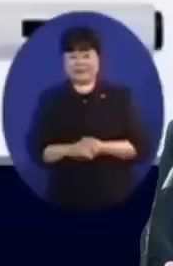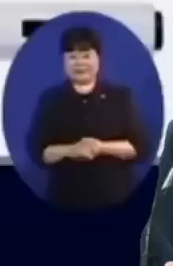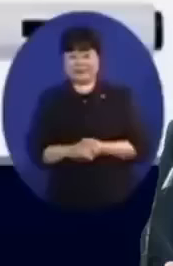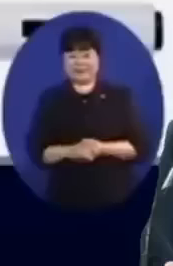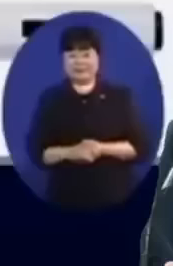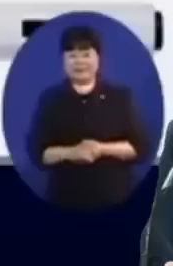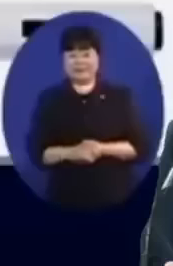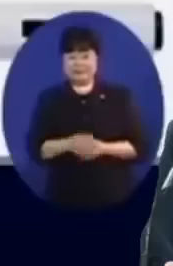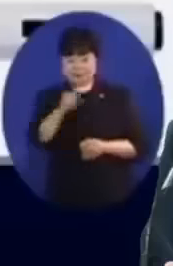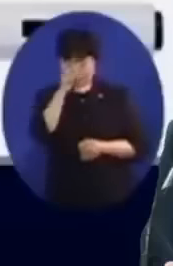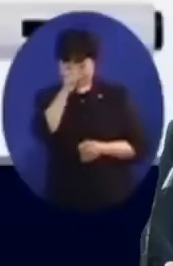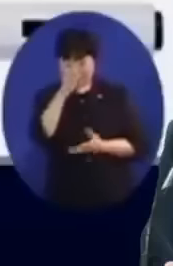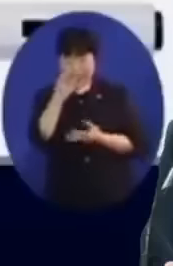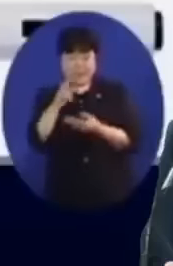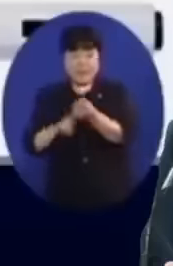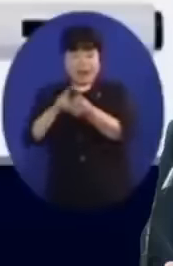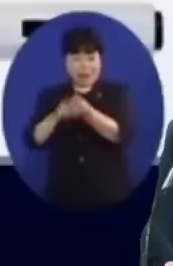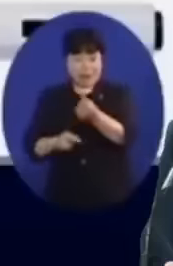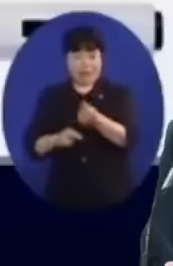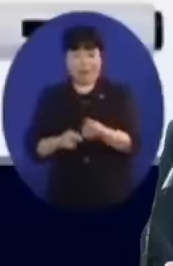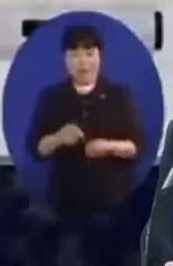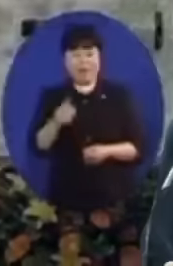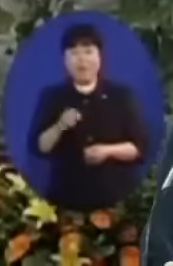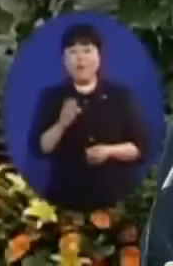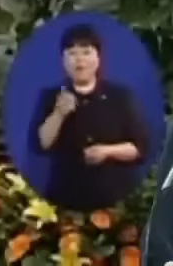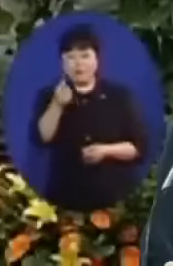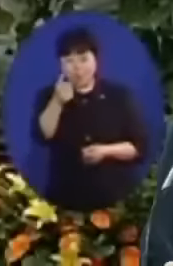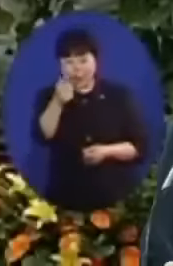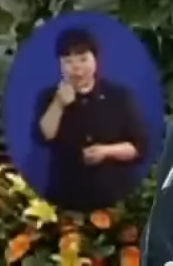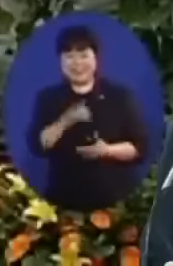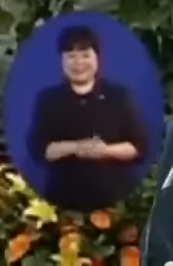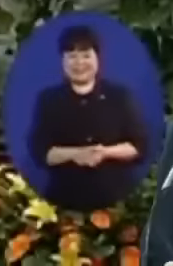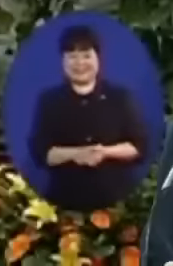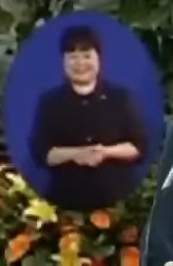대인기로 팔리고 있는 것입니다.